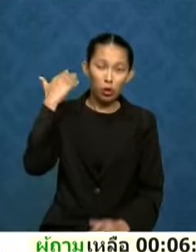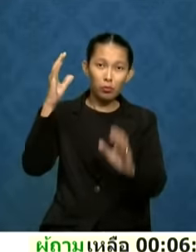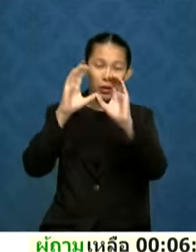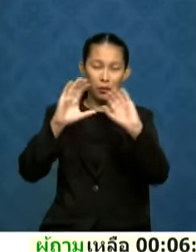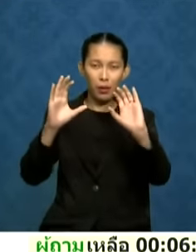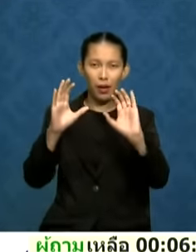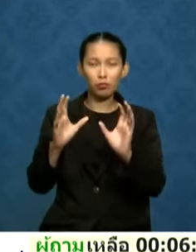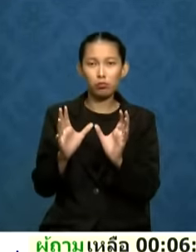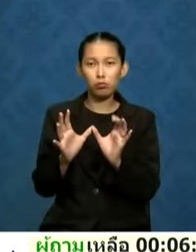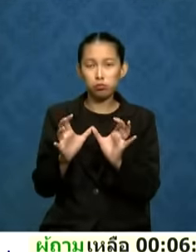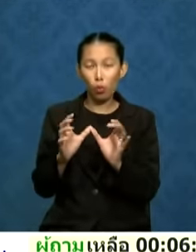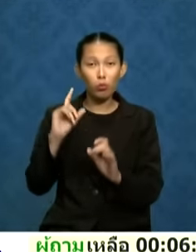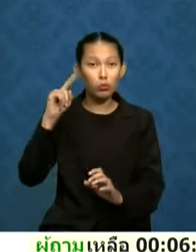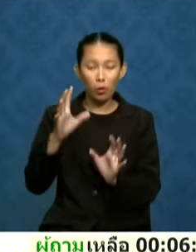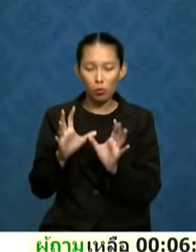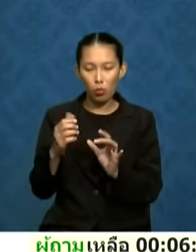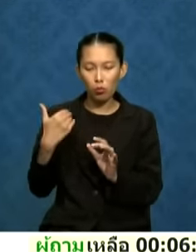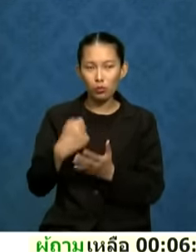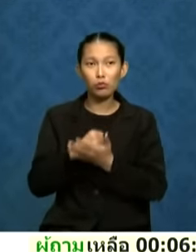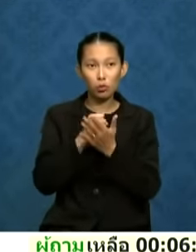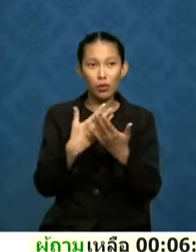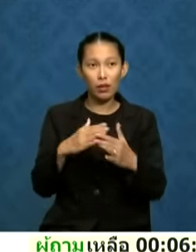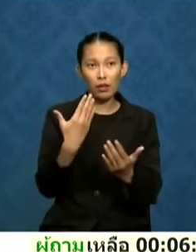ชิ Strategic